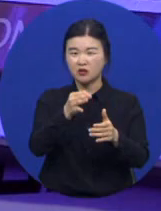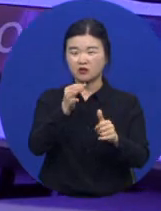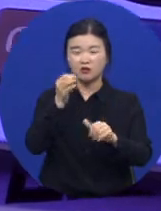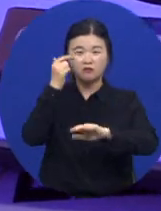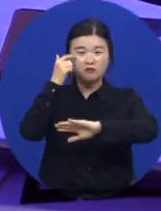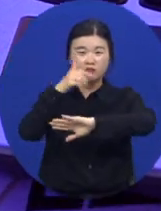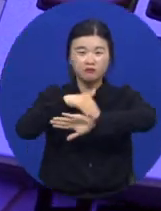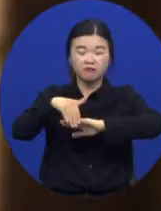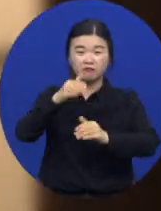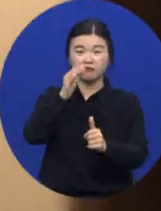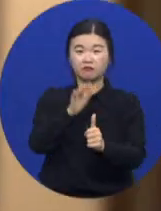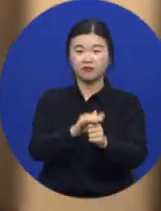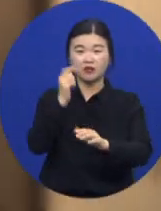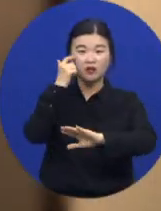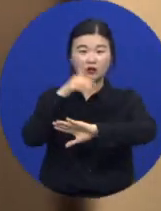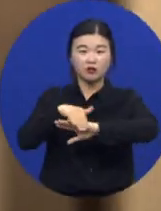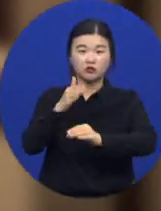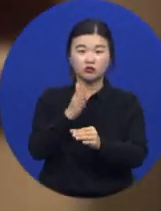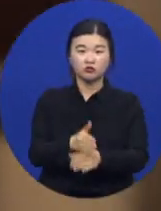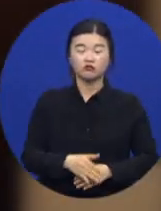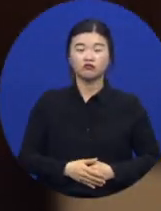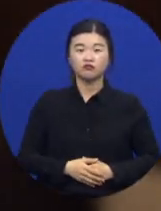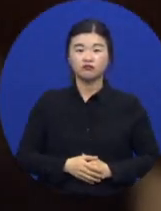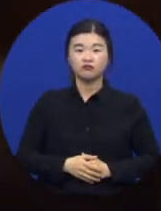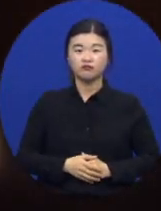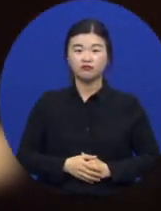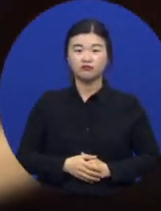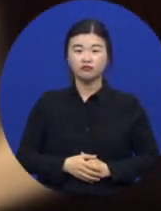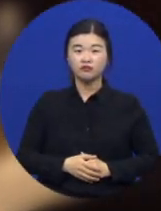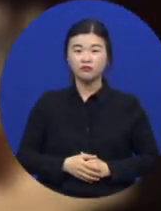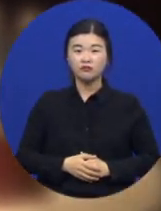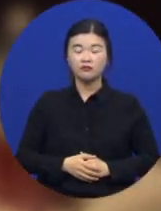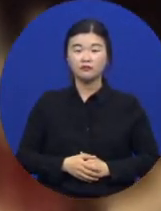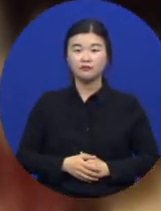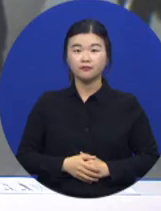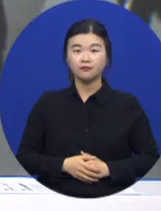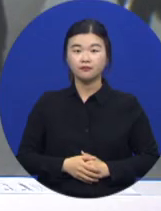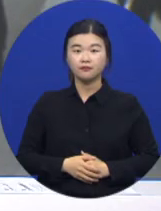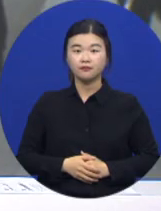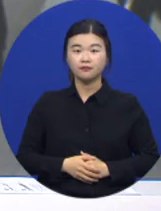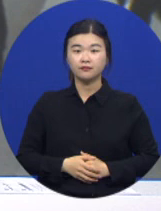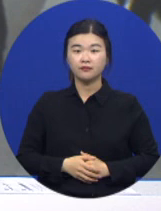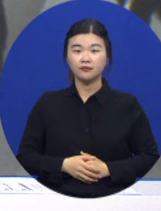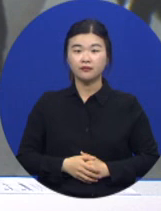청구할 계획입니다. MBC 뉴스 김항섭입니다.